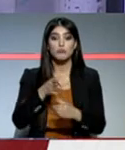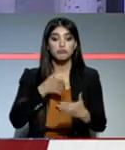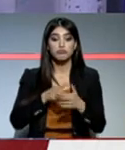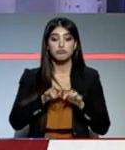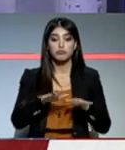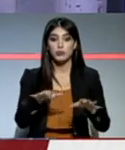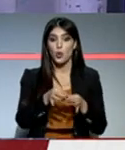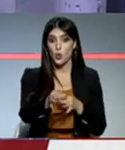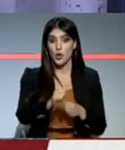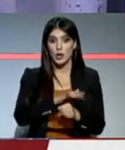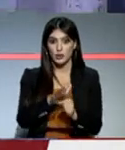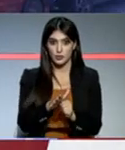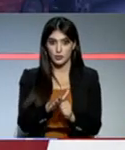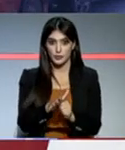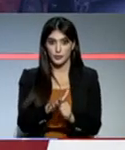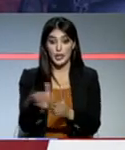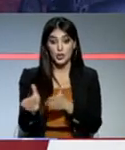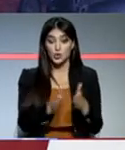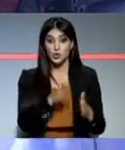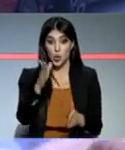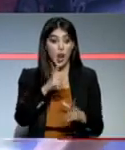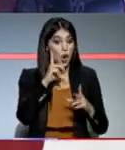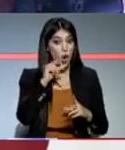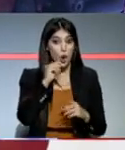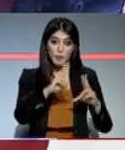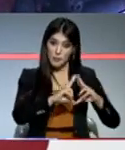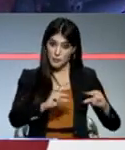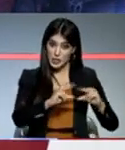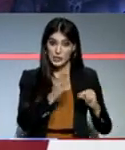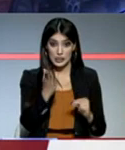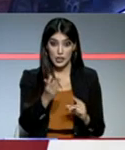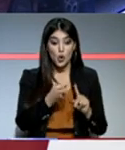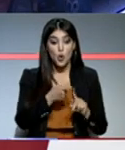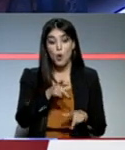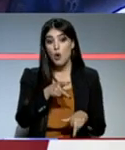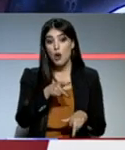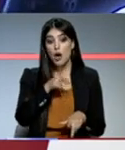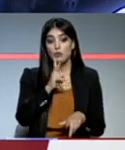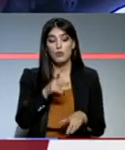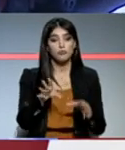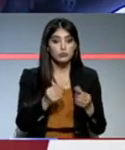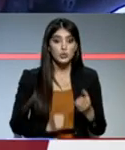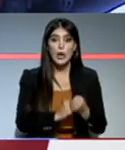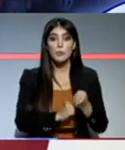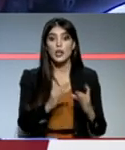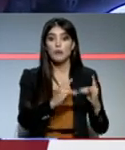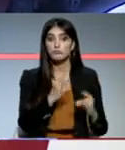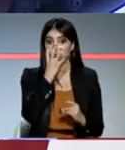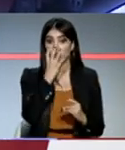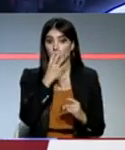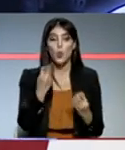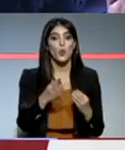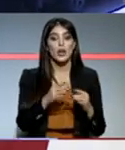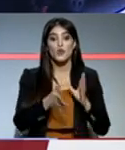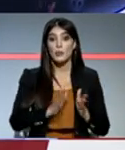السريع يمكن الدوله من ايجاد اكثر عدد ممكن من في القطاعين